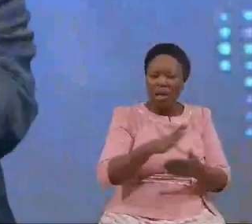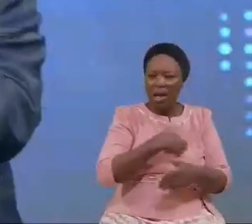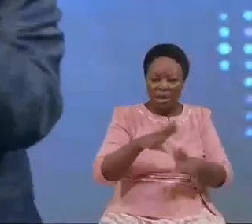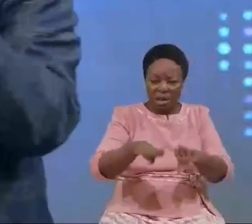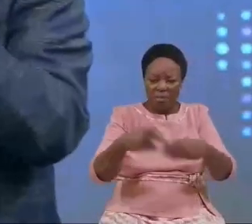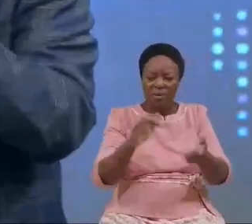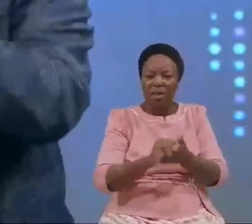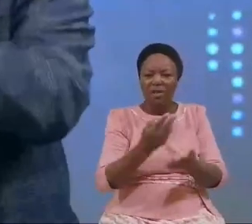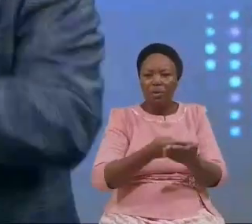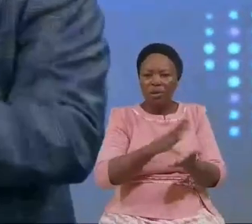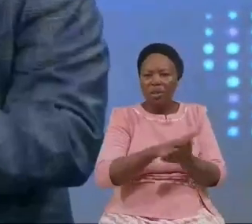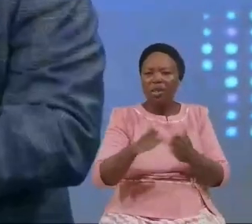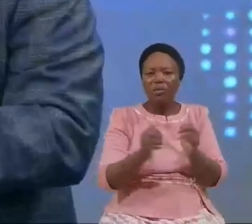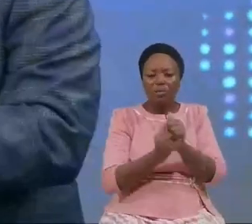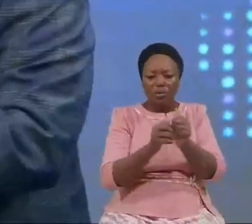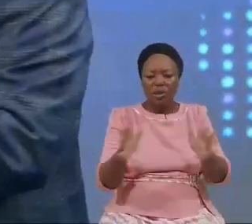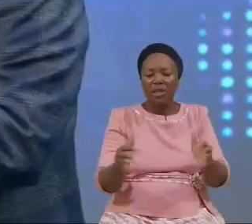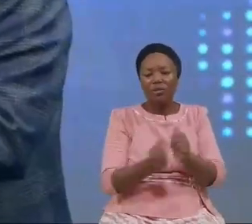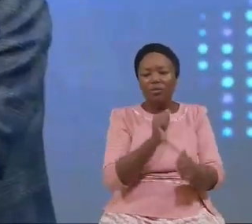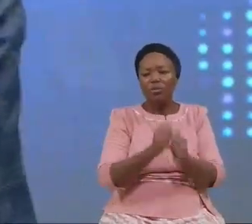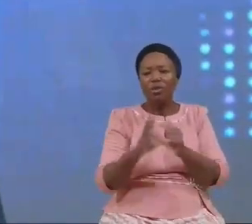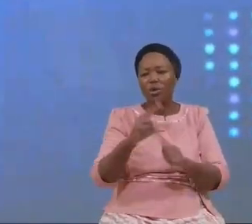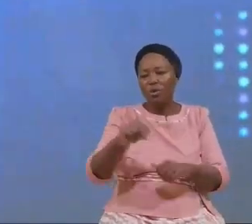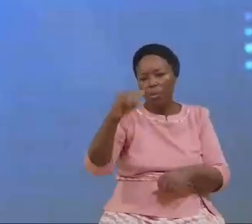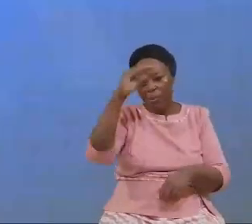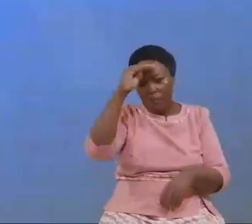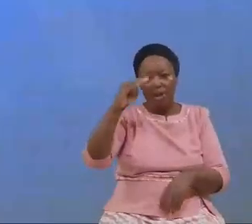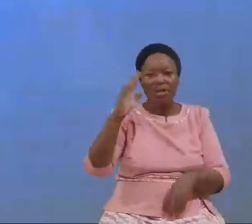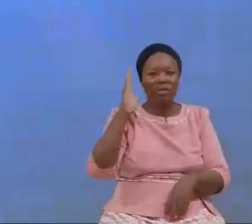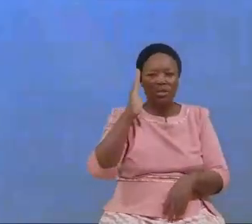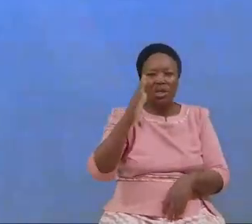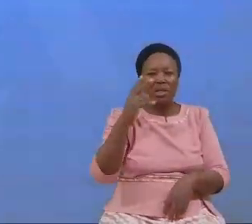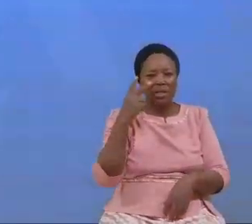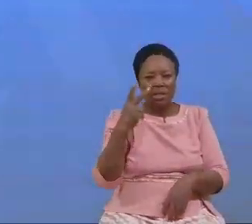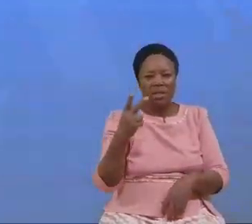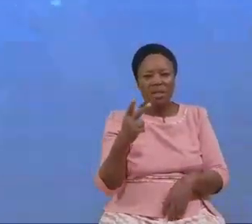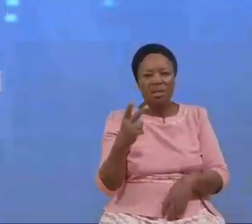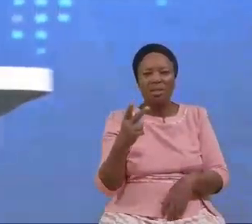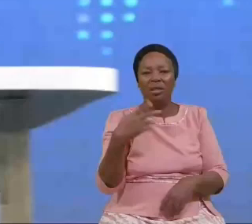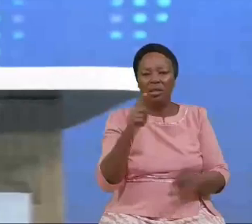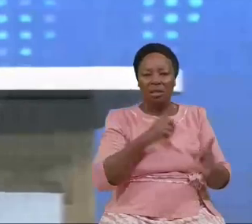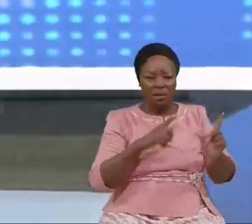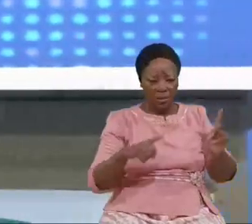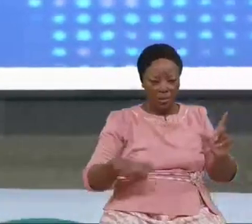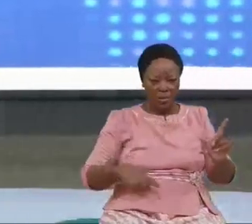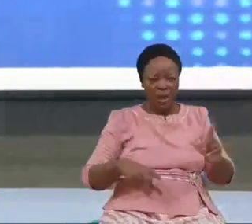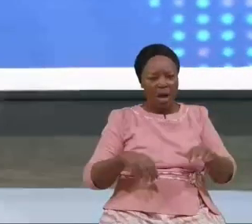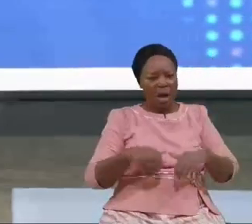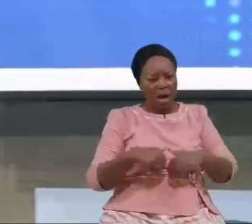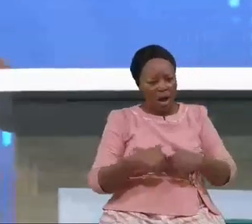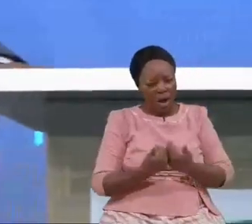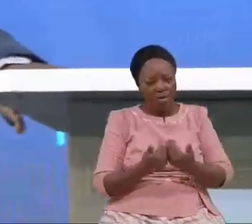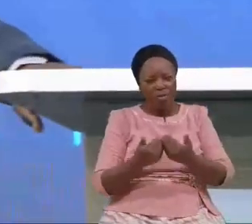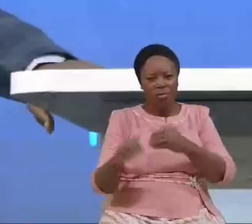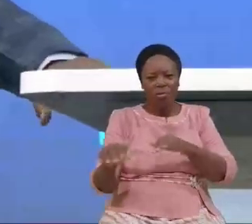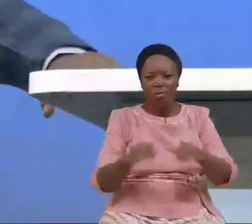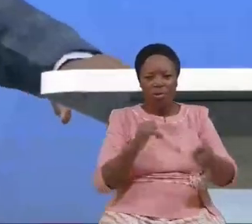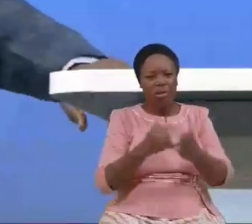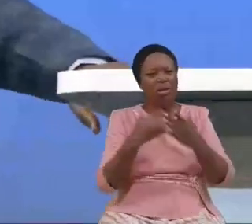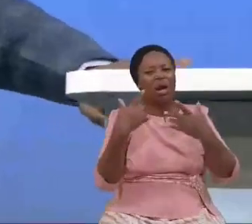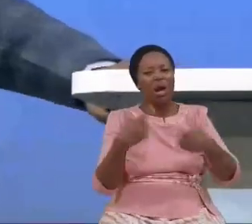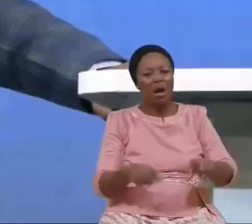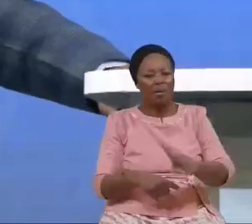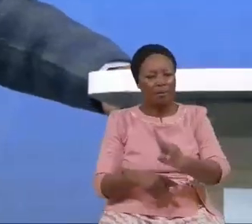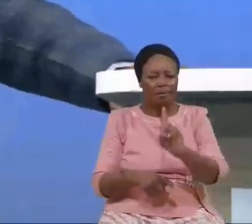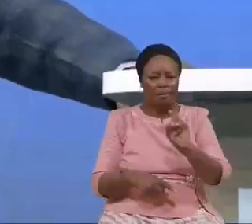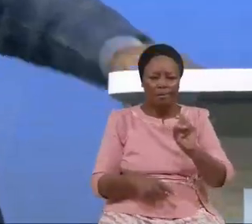cette terre sans laquelle personne ne verra le Seigneur comment cela arrive-t-il